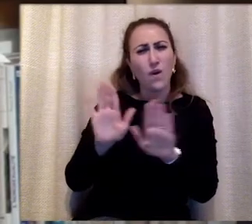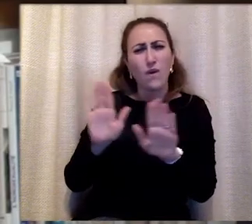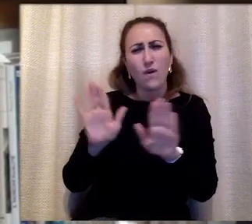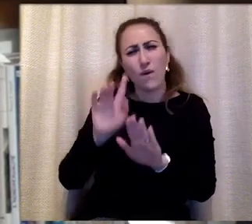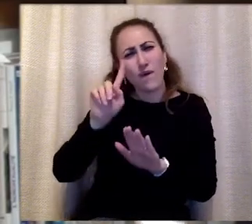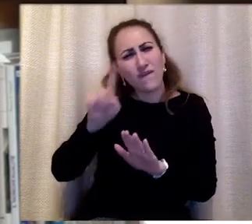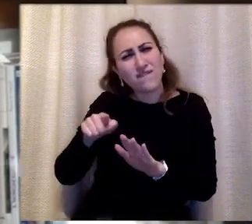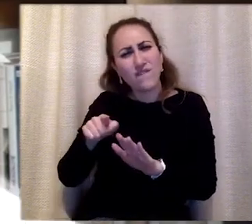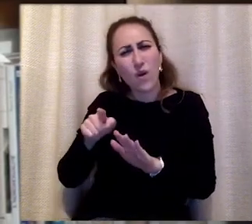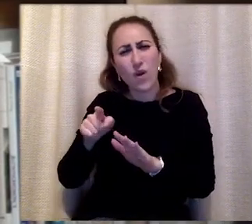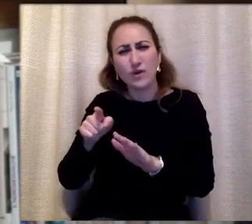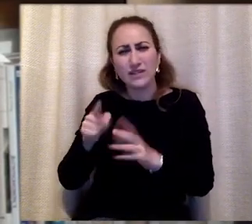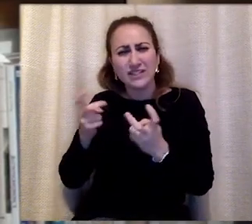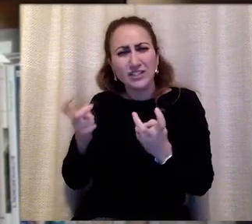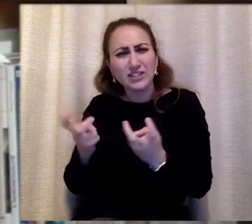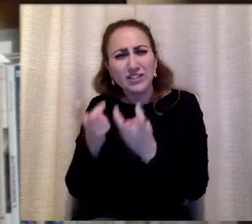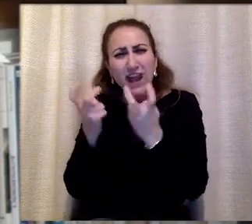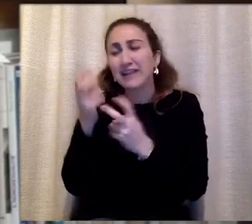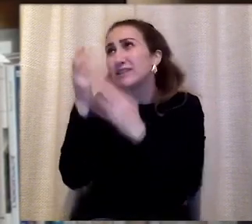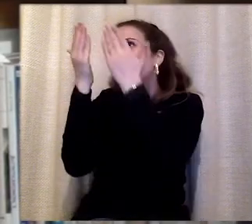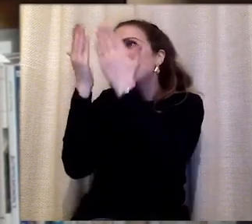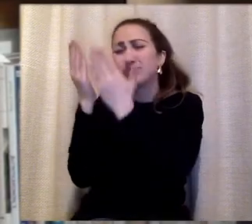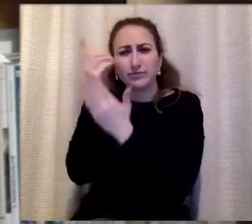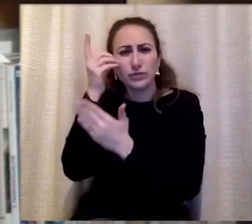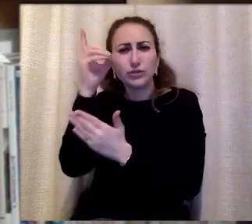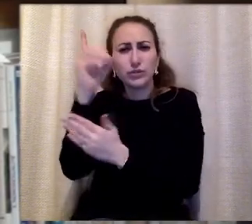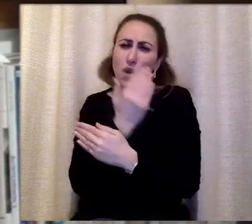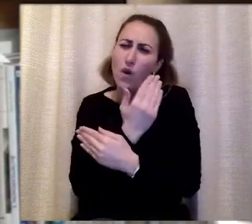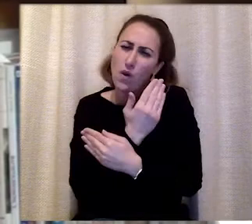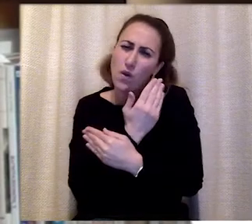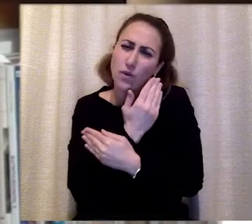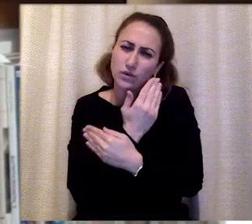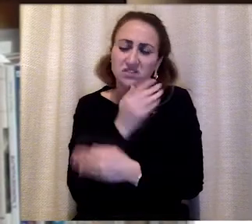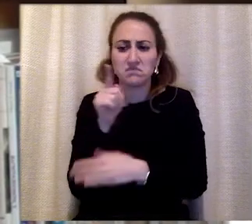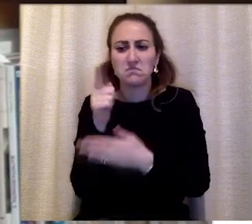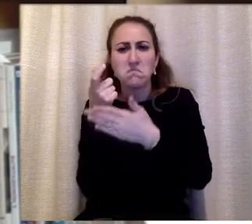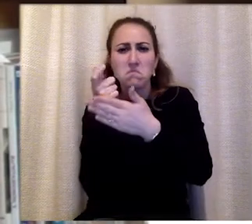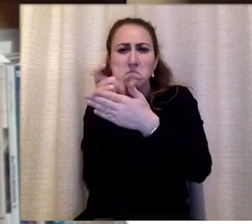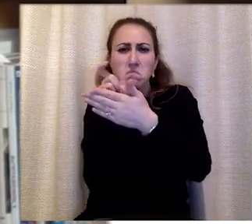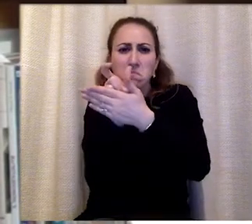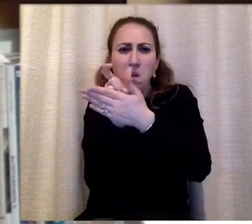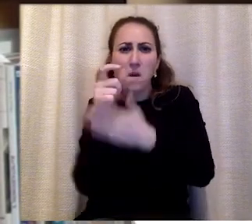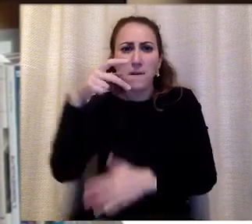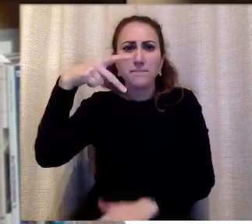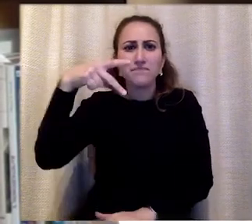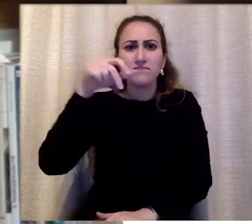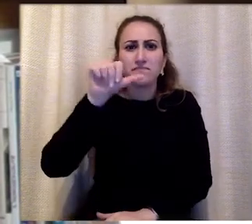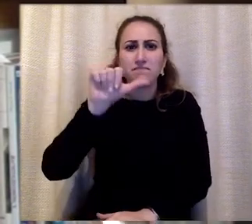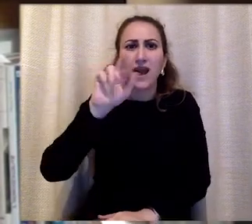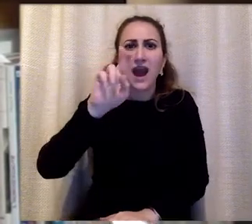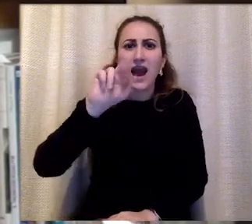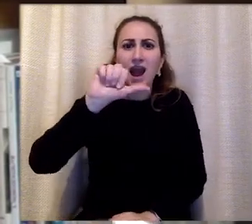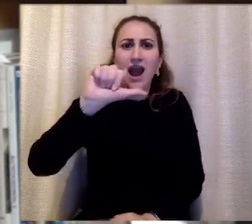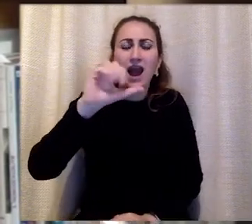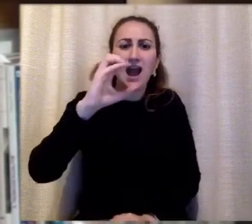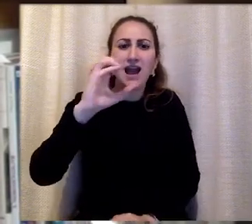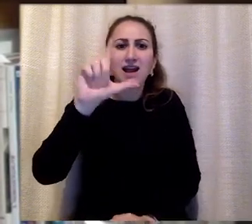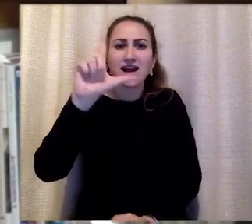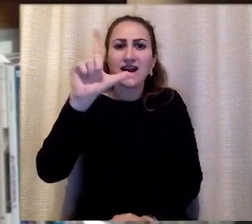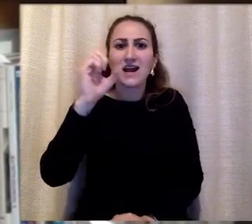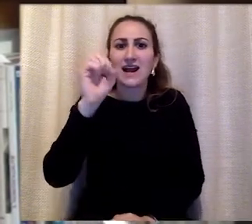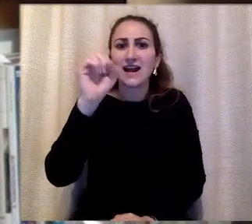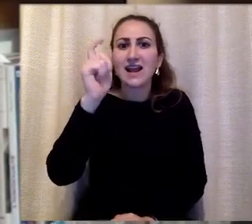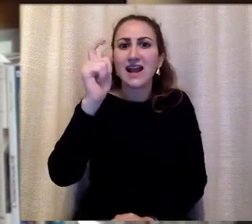paraclésis, qui vient bien sûr du terme paraclé, utilisé par Jésus pour désigner la personne